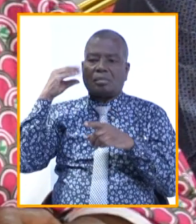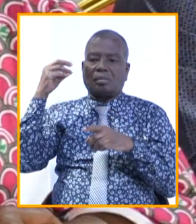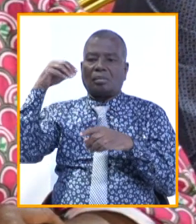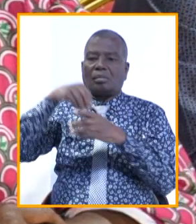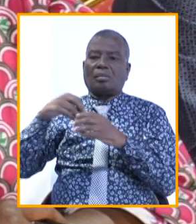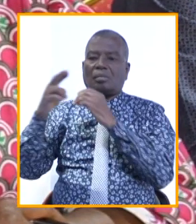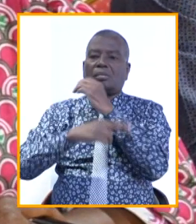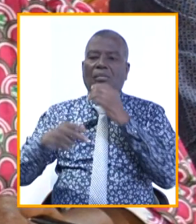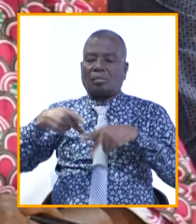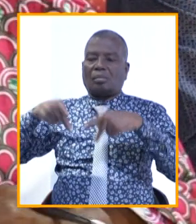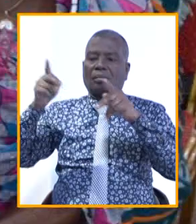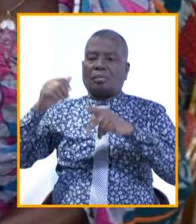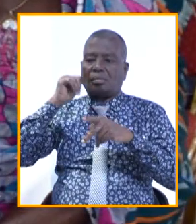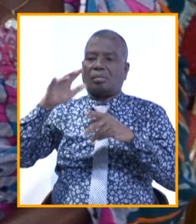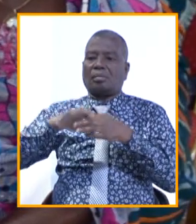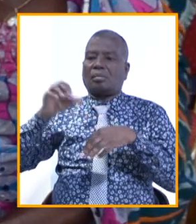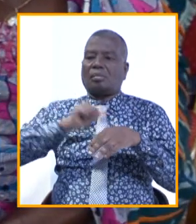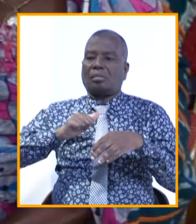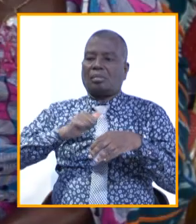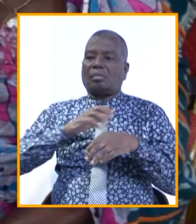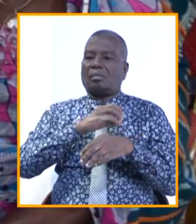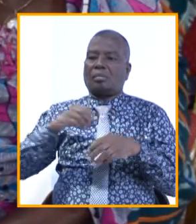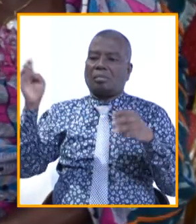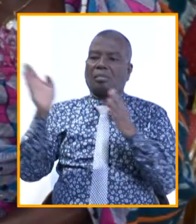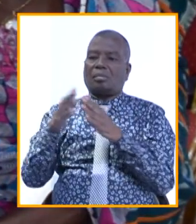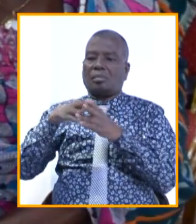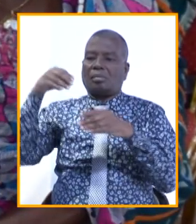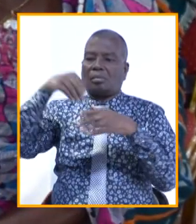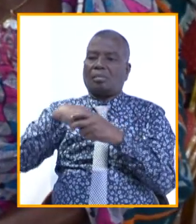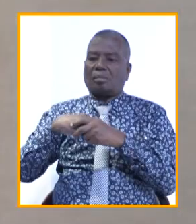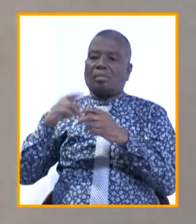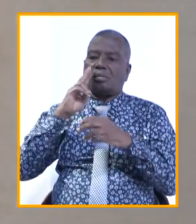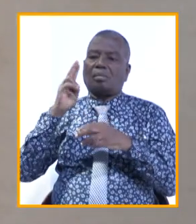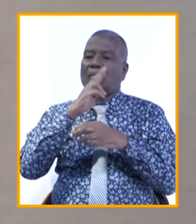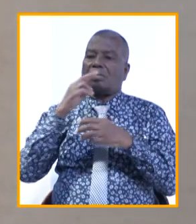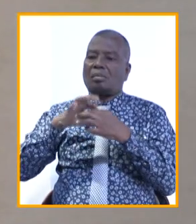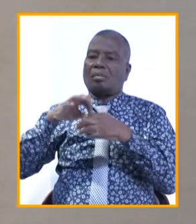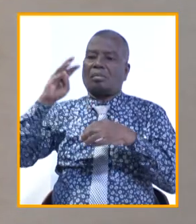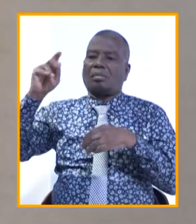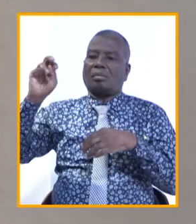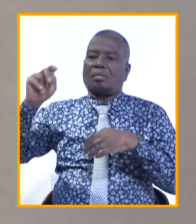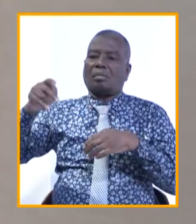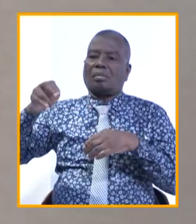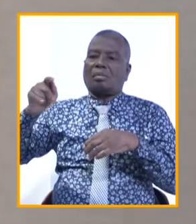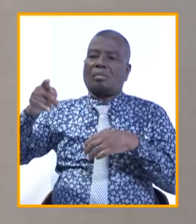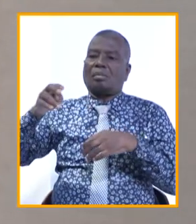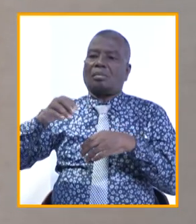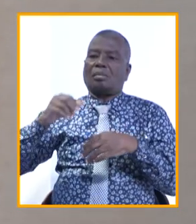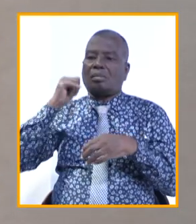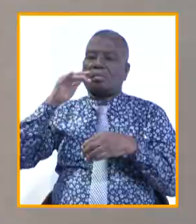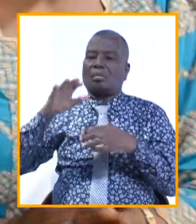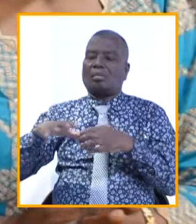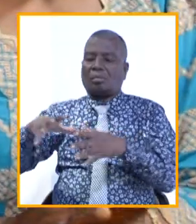sa région pour permettre aux femmes d'être autonomes. Réunies dans un complexe hôtelier de Bondoukou, ces femmes ont appris les arcanes et